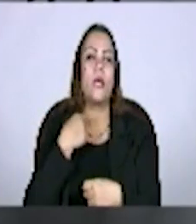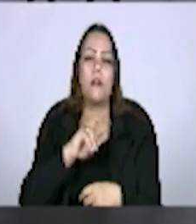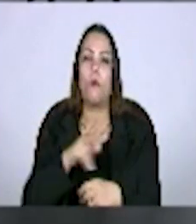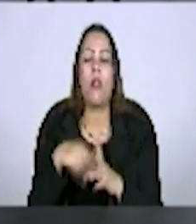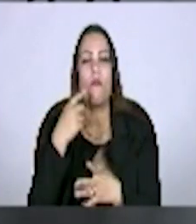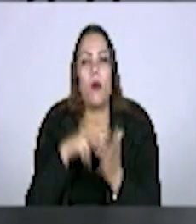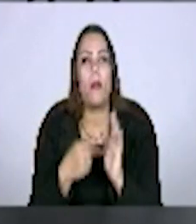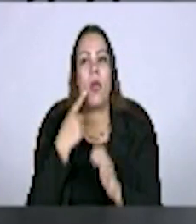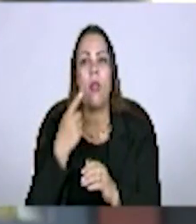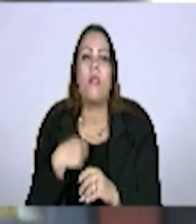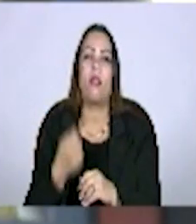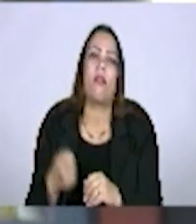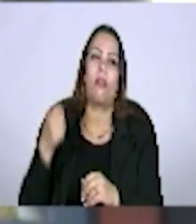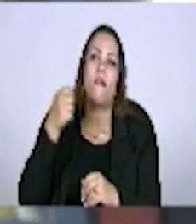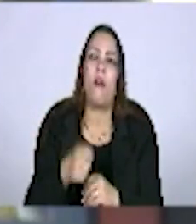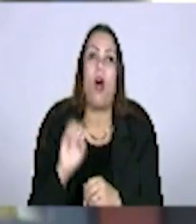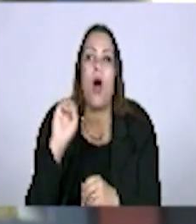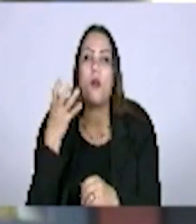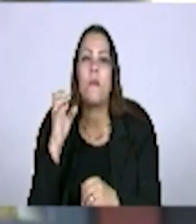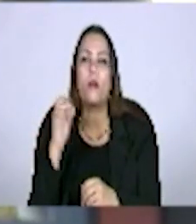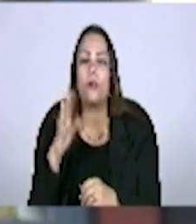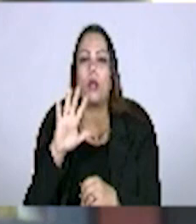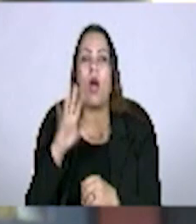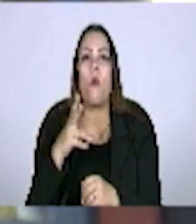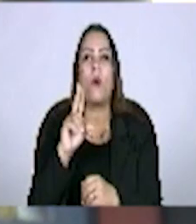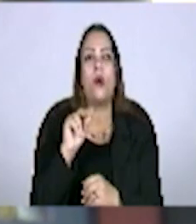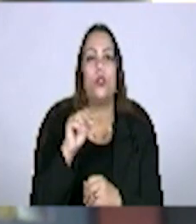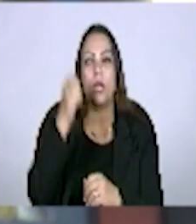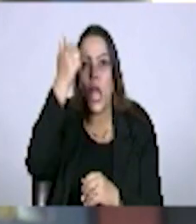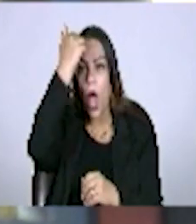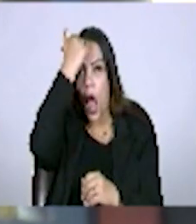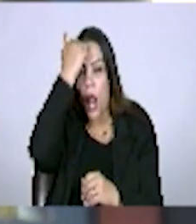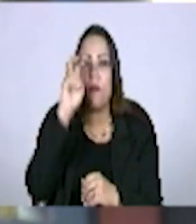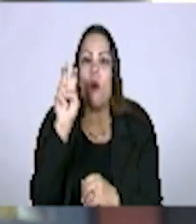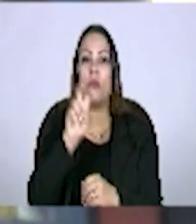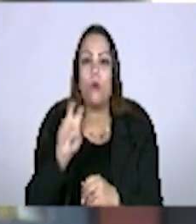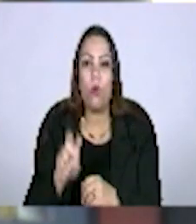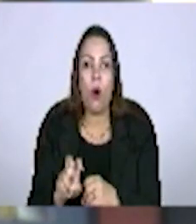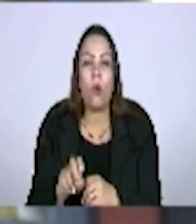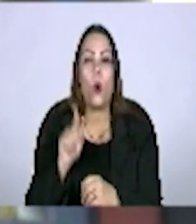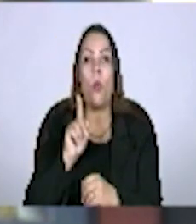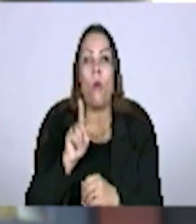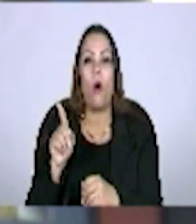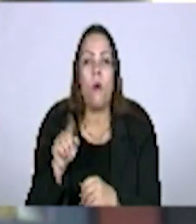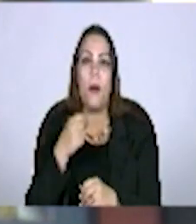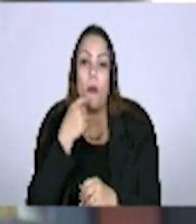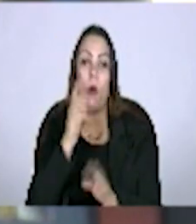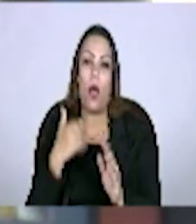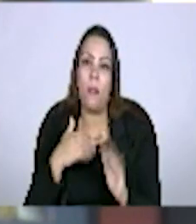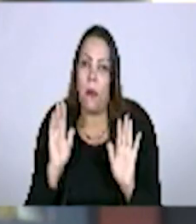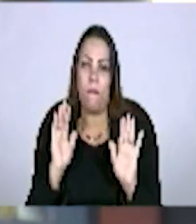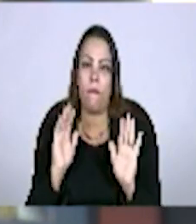ا بيدفع دلوقتي ما بين 14 ل 200000 دولار و هو ما يقول هذا يعني